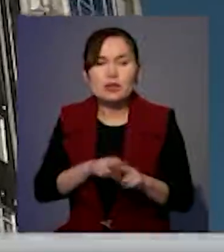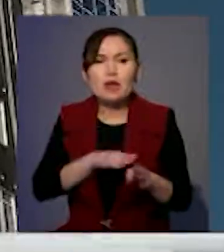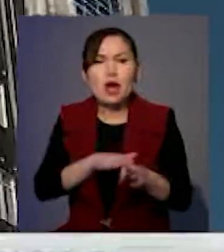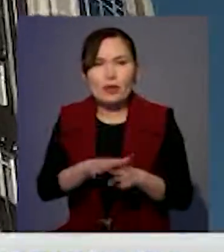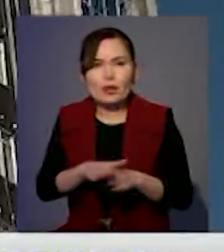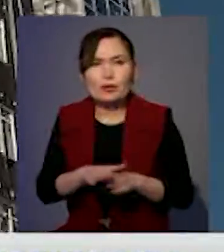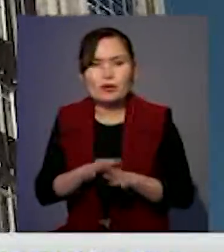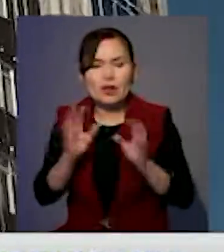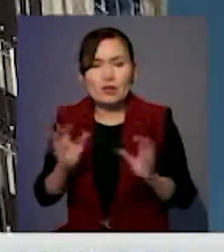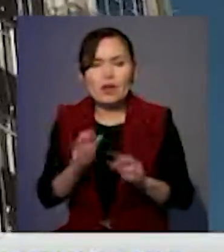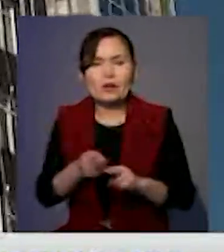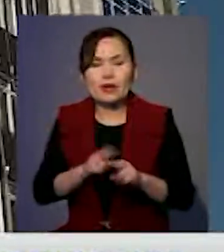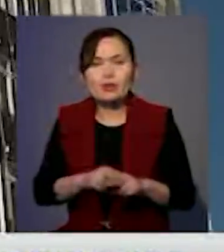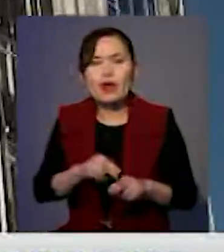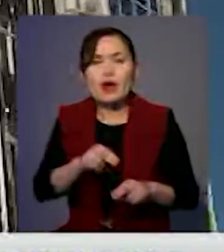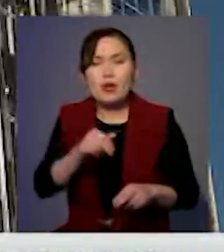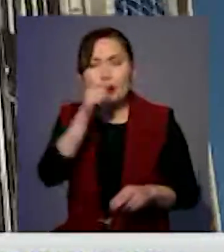Өткен жылы еңбек инспекторлары